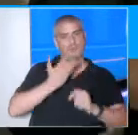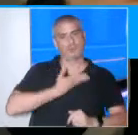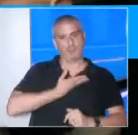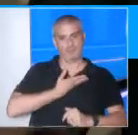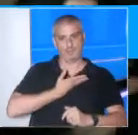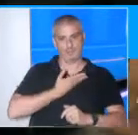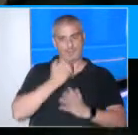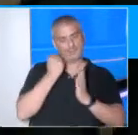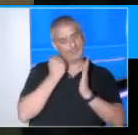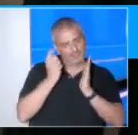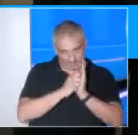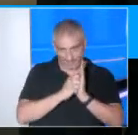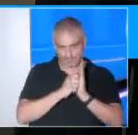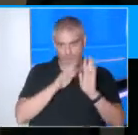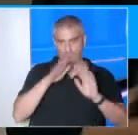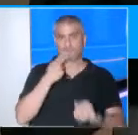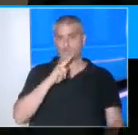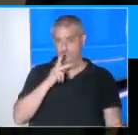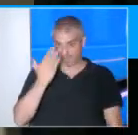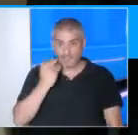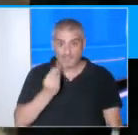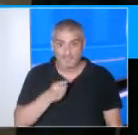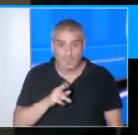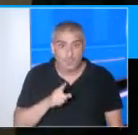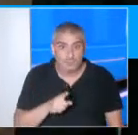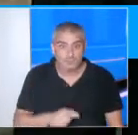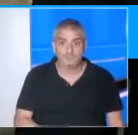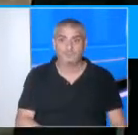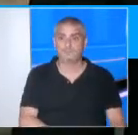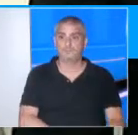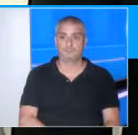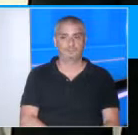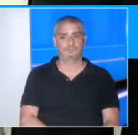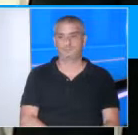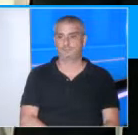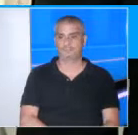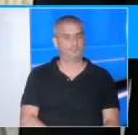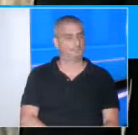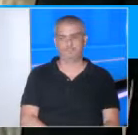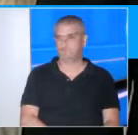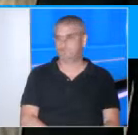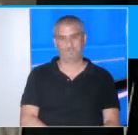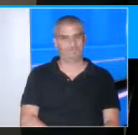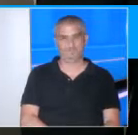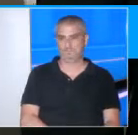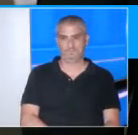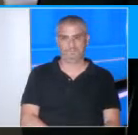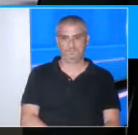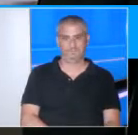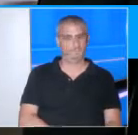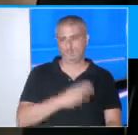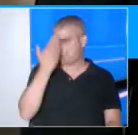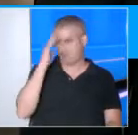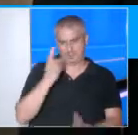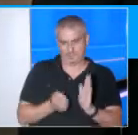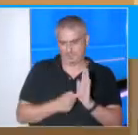את אותם תקנים שבפתיחה הממשלה? היה דבר כזה? אני לא מכיר שום